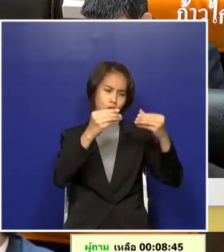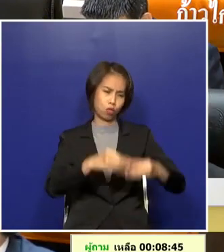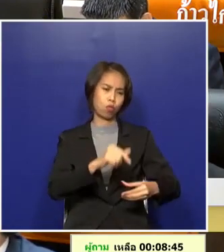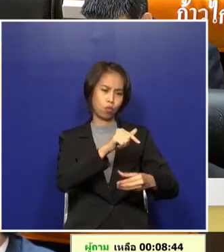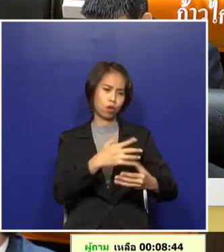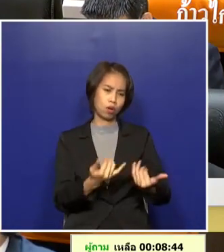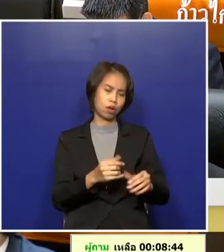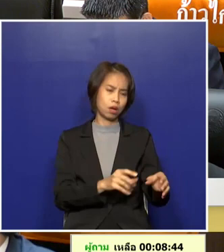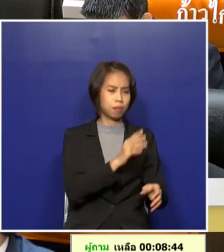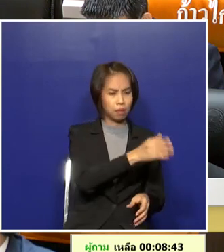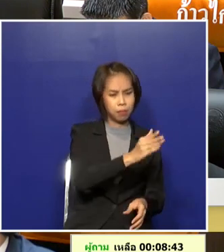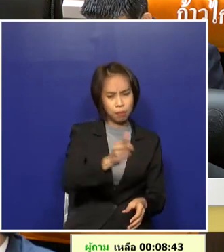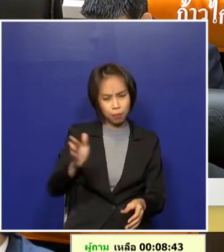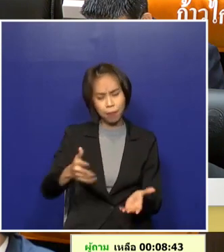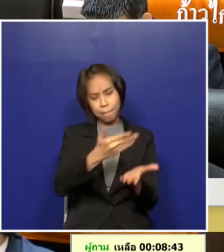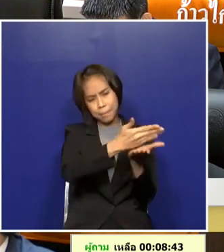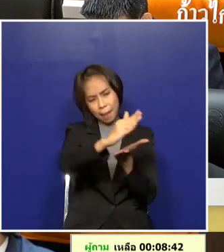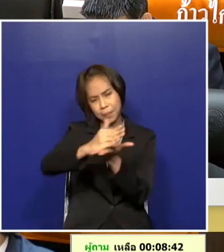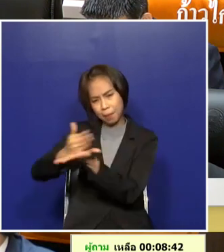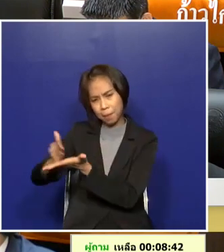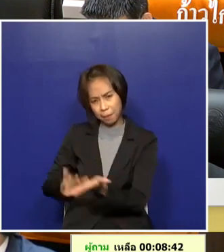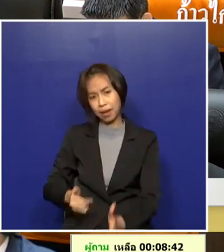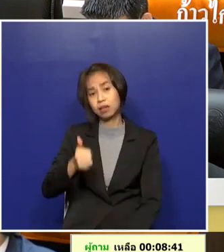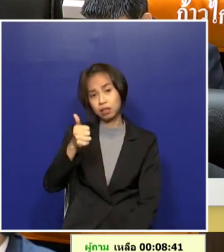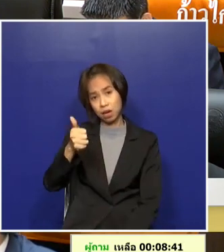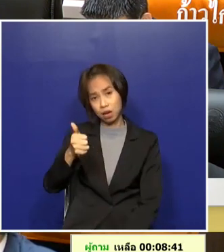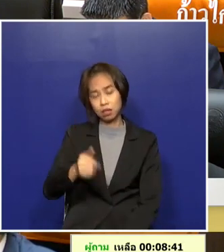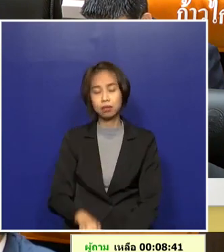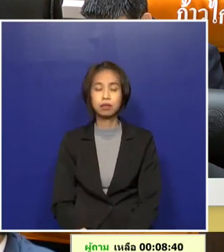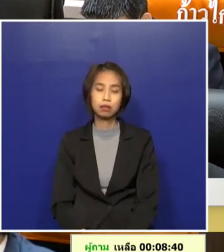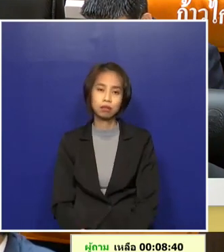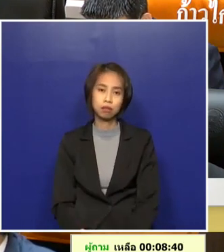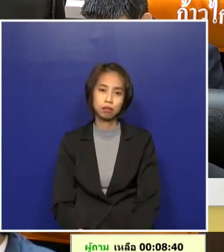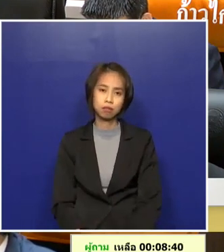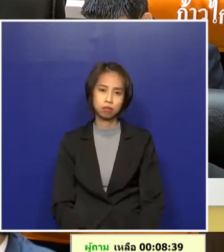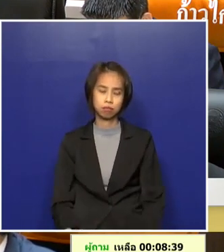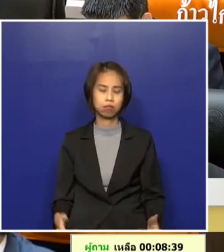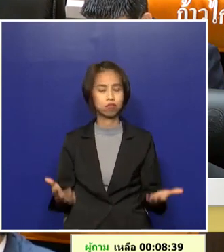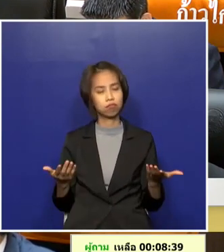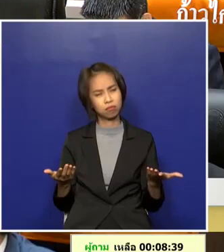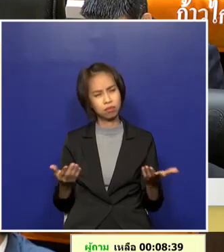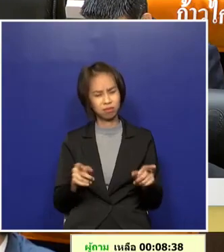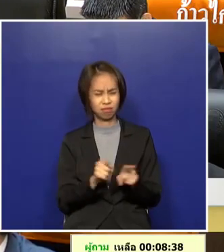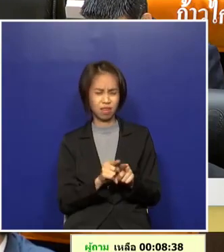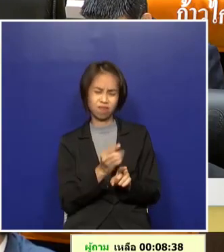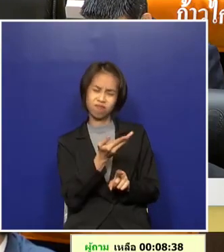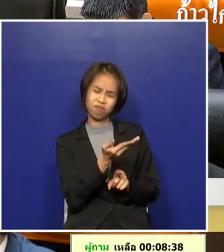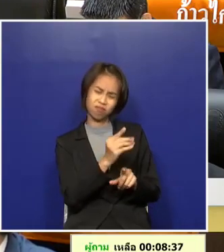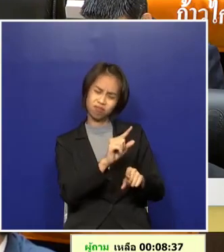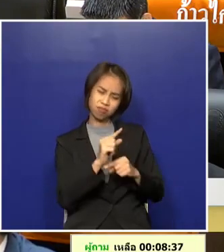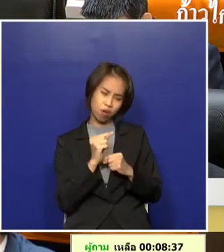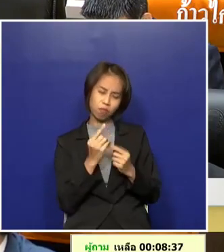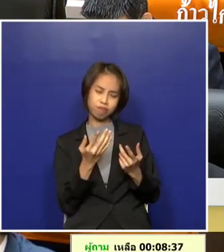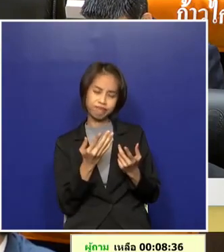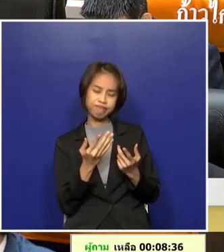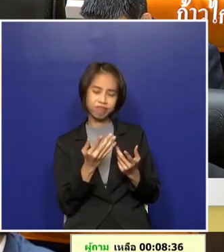ได้วันนี้มันก็แค่นี้เองไม่ใช่เหรอครับท่านประธานคือผมมองว่าการตอบคำถามของท่านเนี่ยก็โอเค